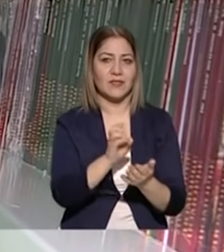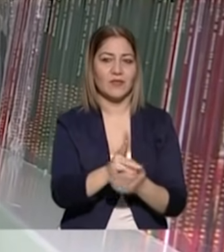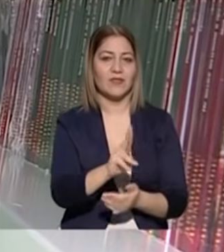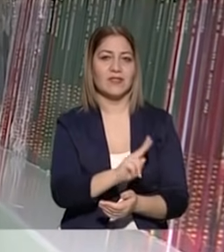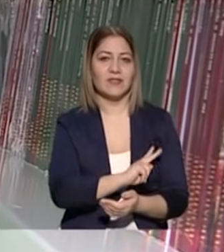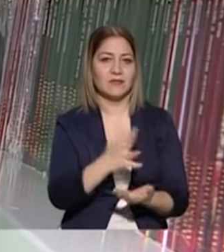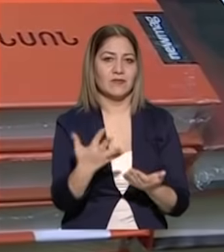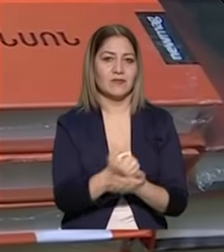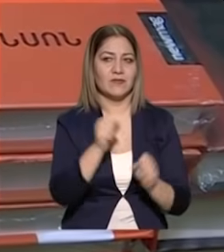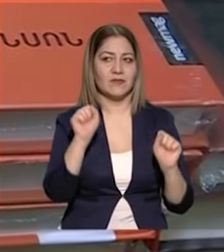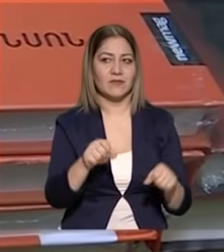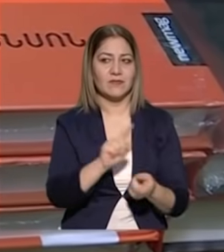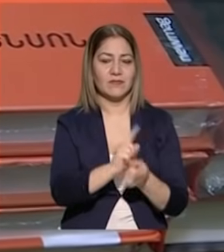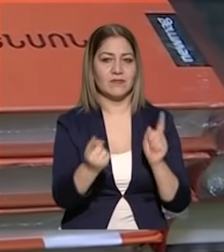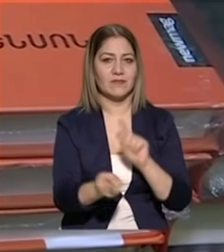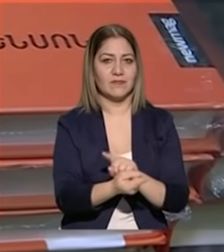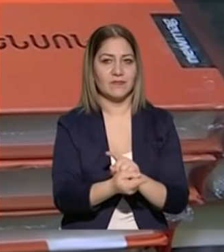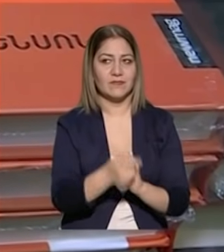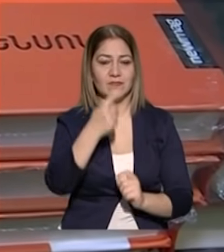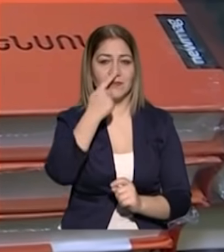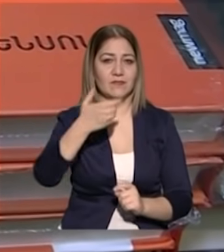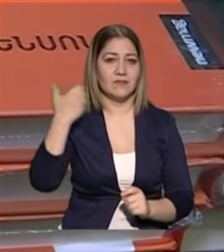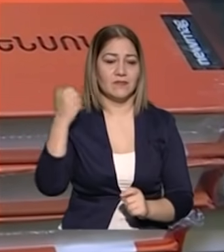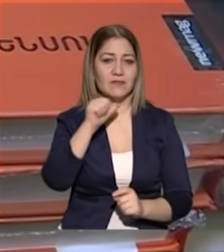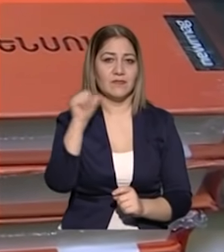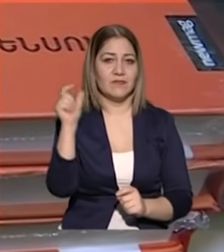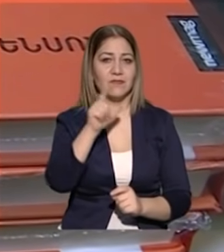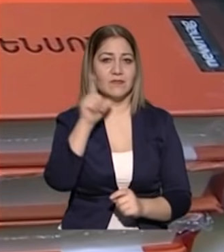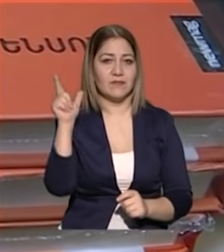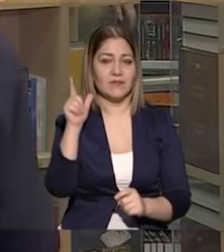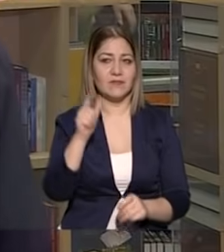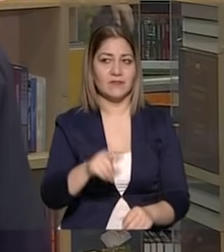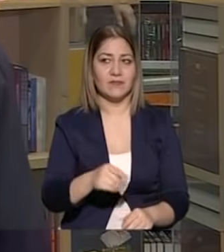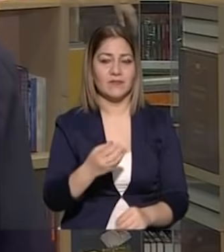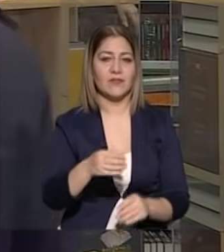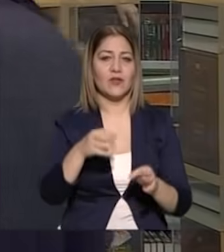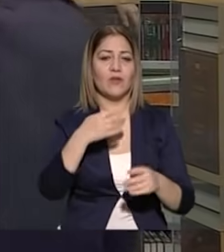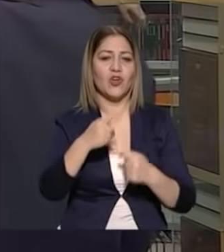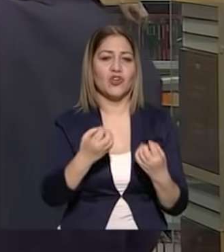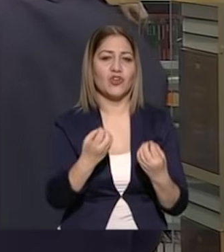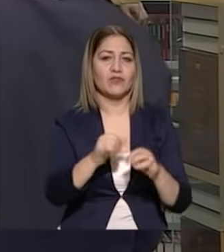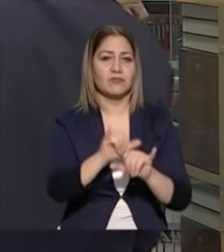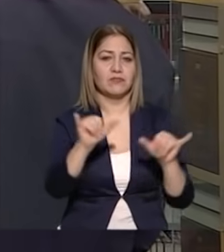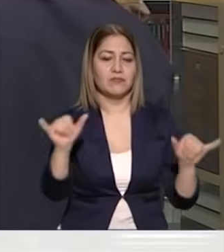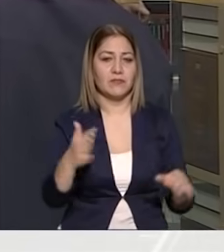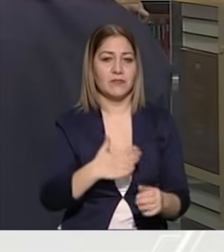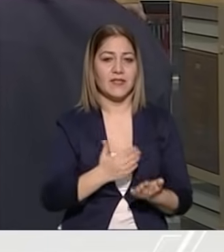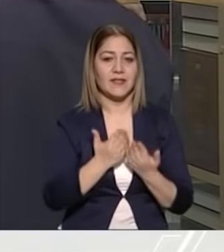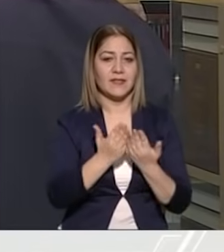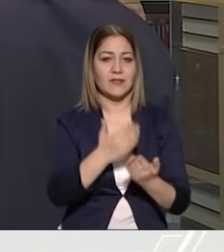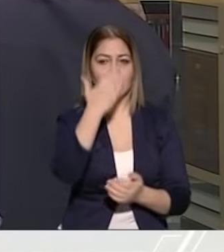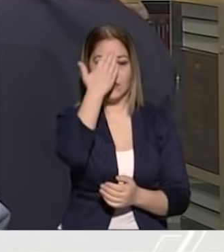իր ընթերցողին եւ հակառակը։ Վերջին տարիներին սարից գլորվող ծնագնդի նման մեր